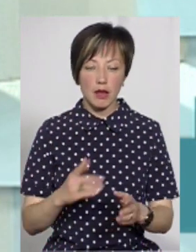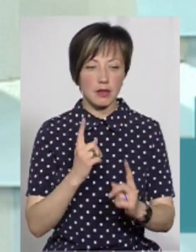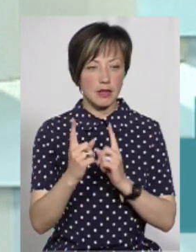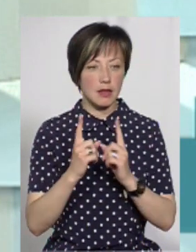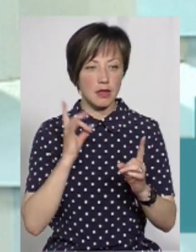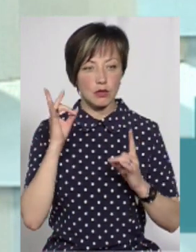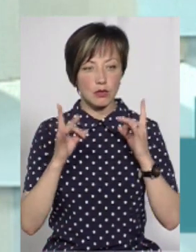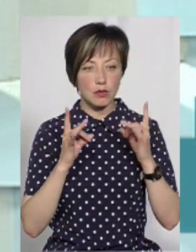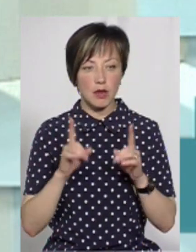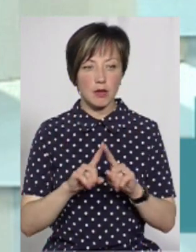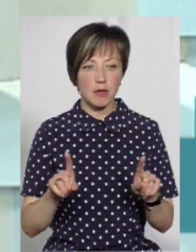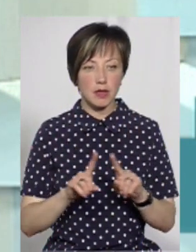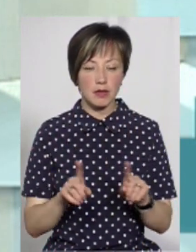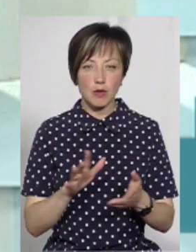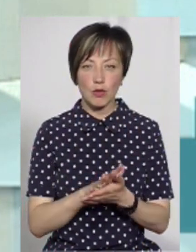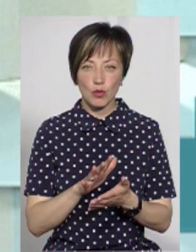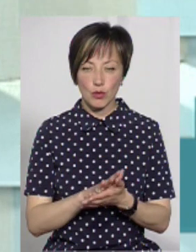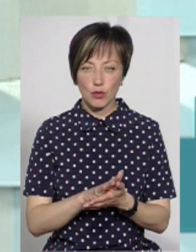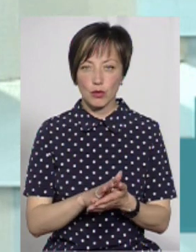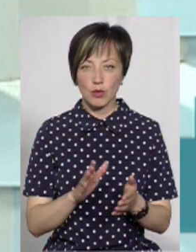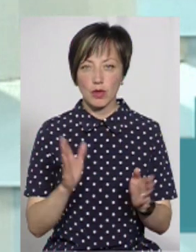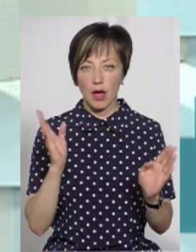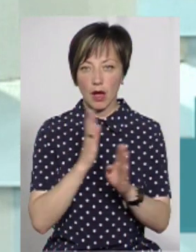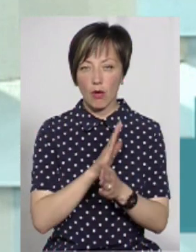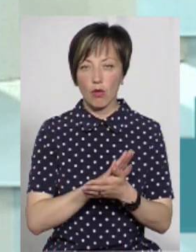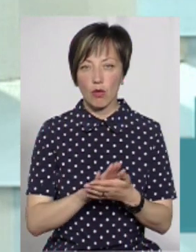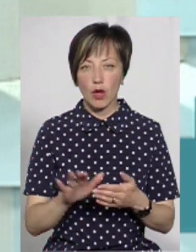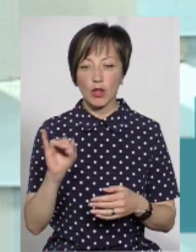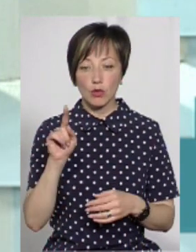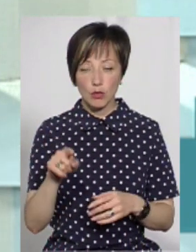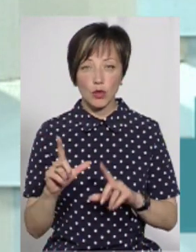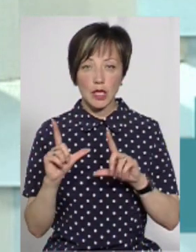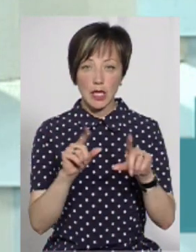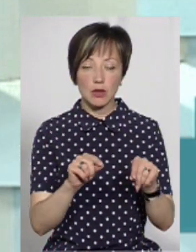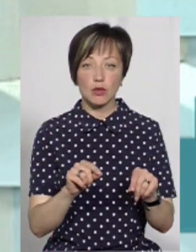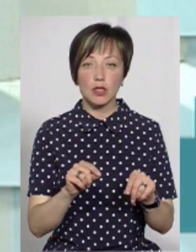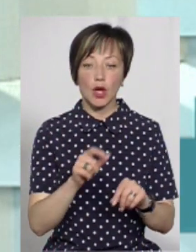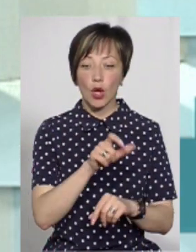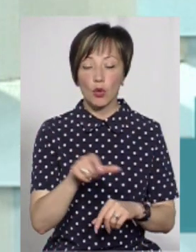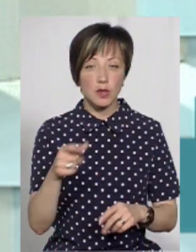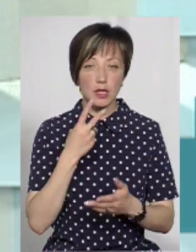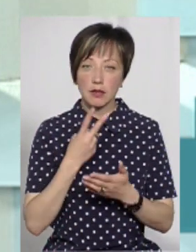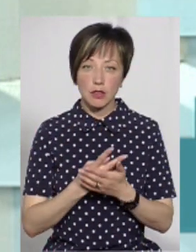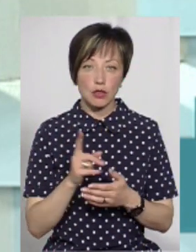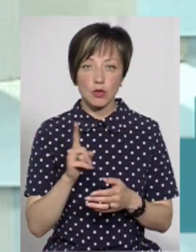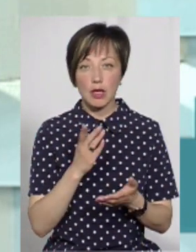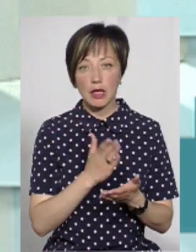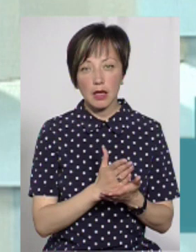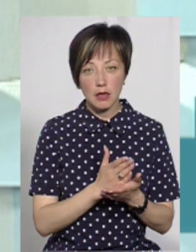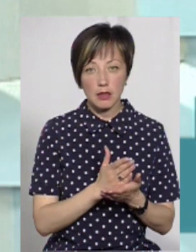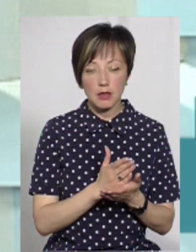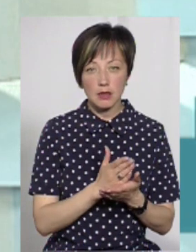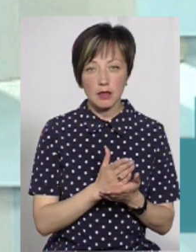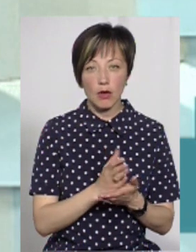цього елементів, які забруднюють екологію. І тому туди їдуть люди, незважаючи на те, є там